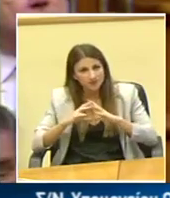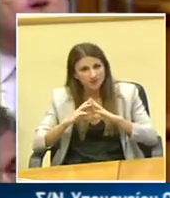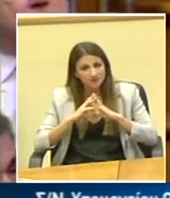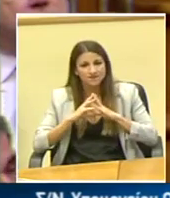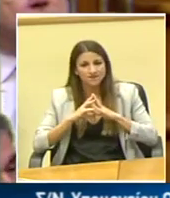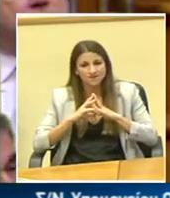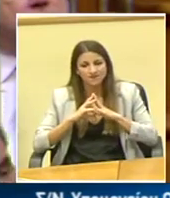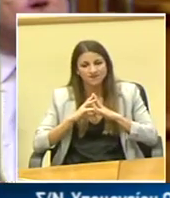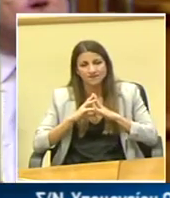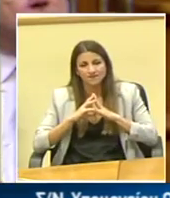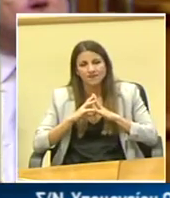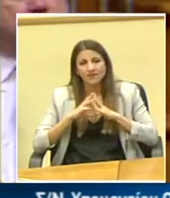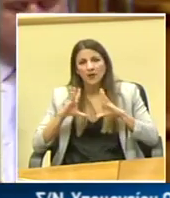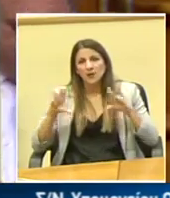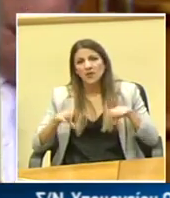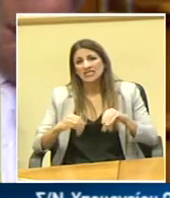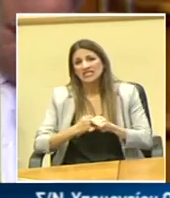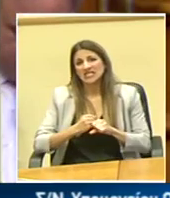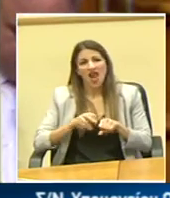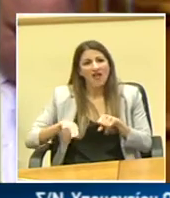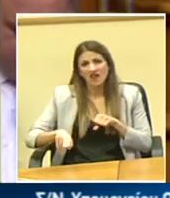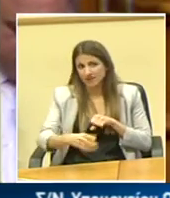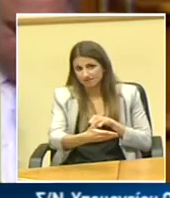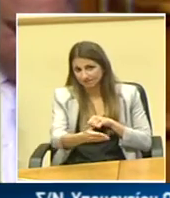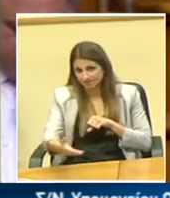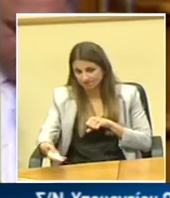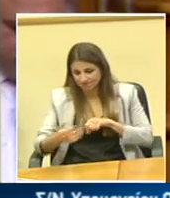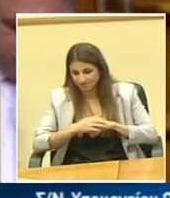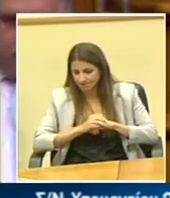Κυρίες και κύριοι συνάδελφοι, νομίζω